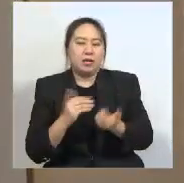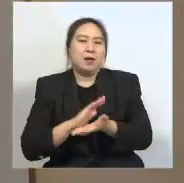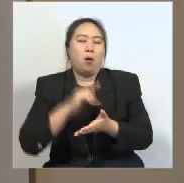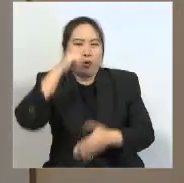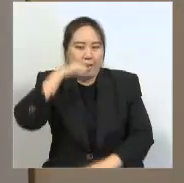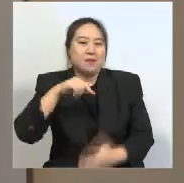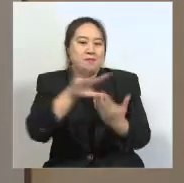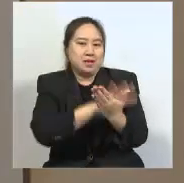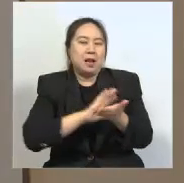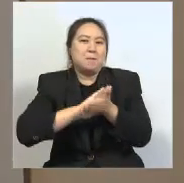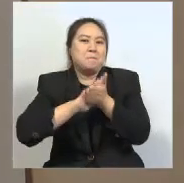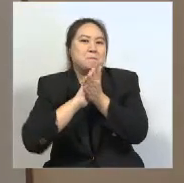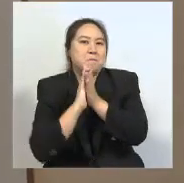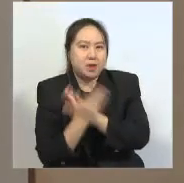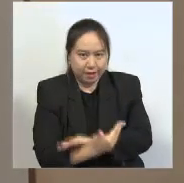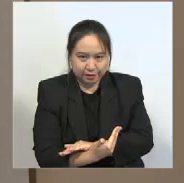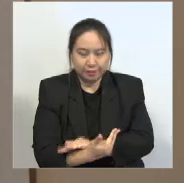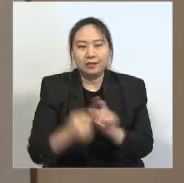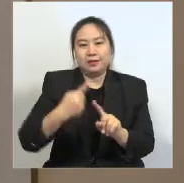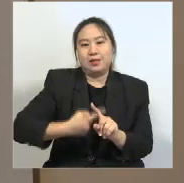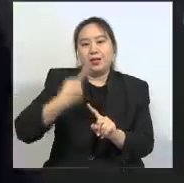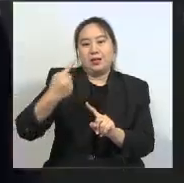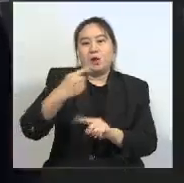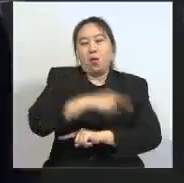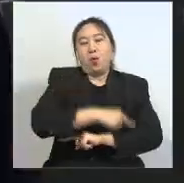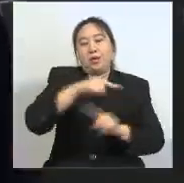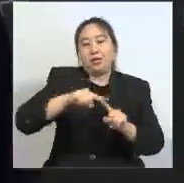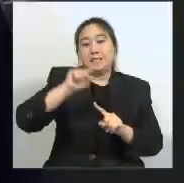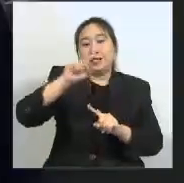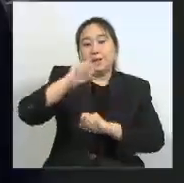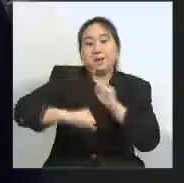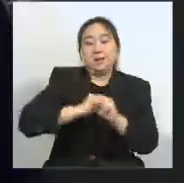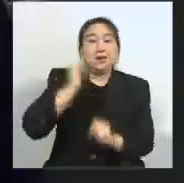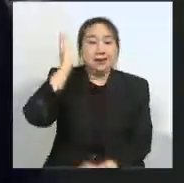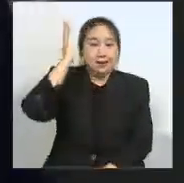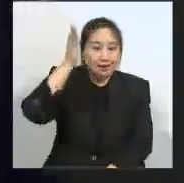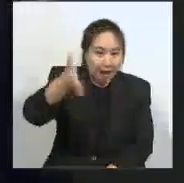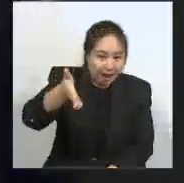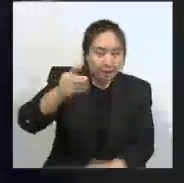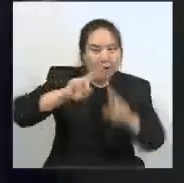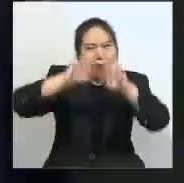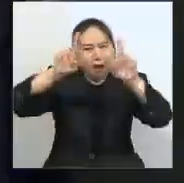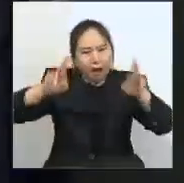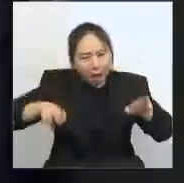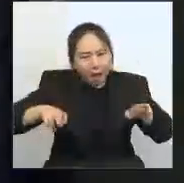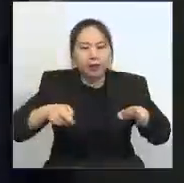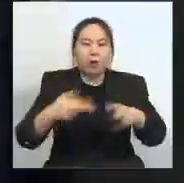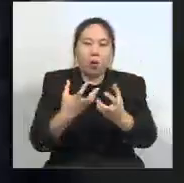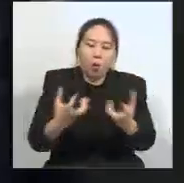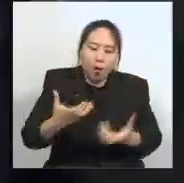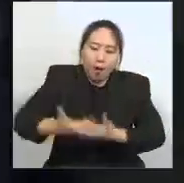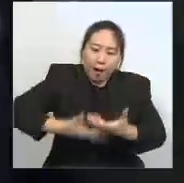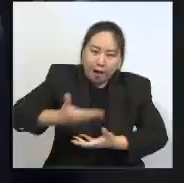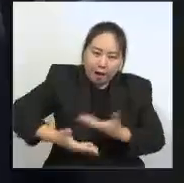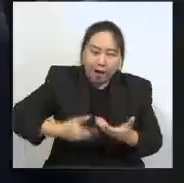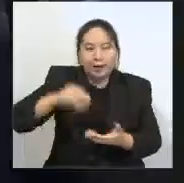ใหญ่ของประเทศย้ำนะคะว่า1มกราคมปีหน้าเป็นต้นไปไม่ว่าจะเป็นห้างสรรพสินค้าซูเปอร์มาร์เก็ต